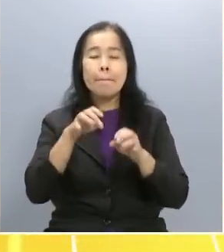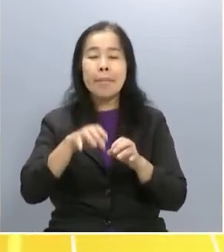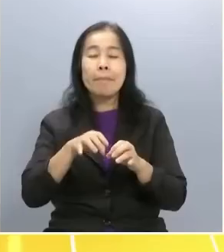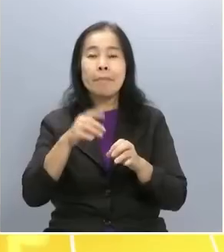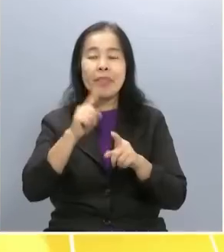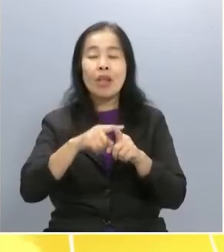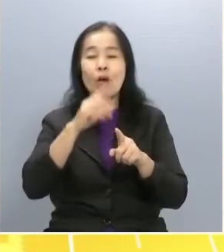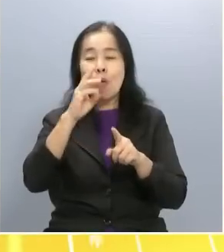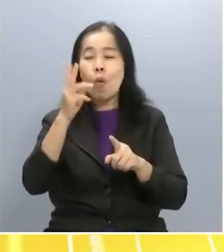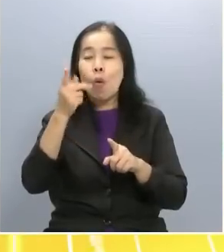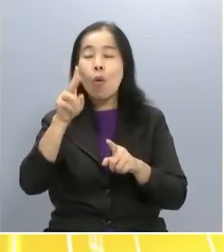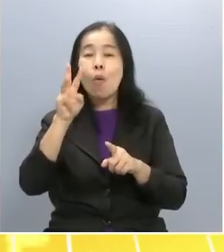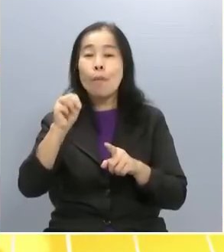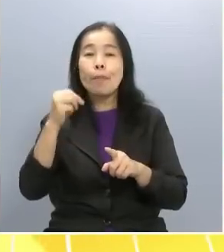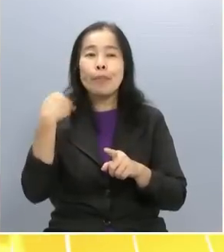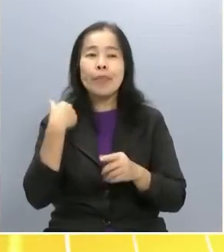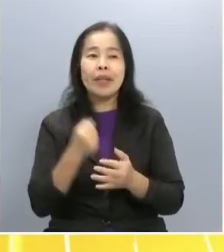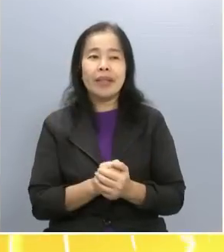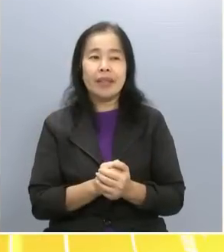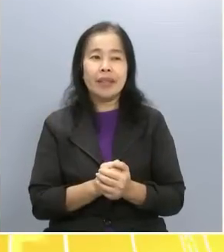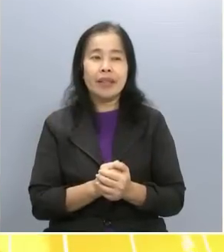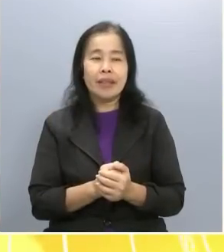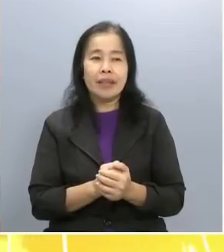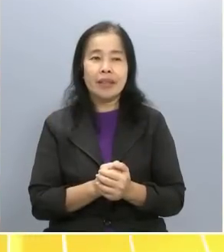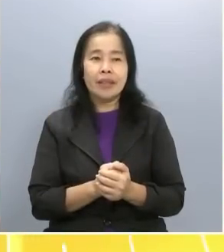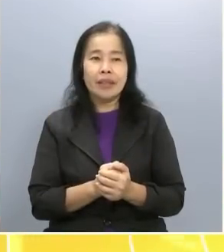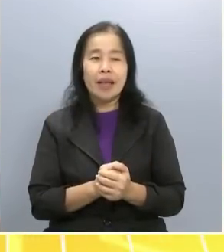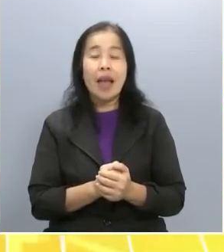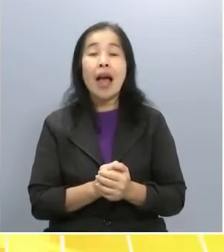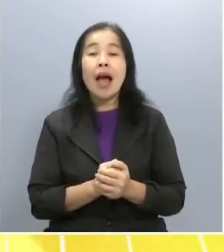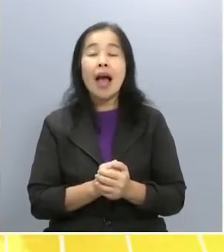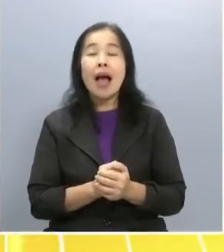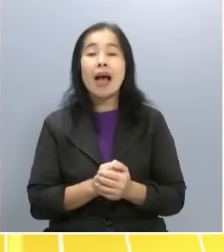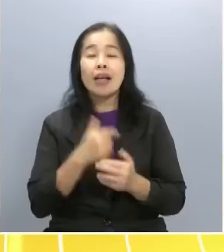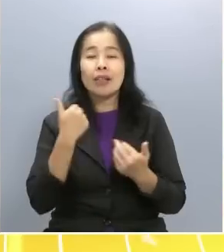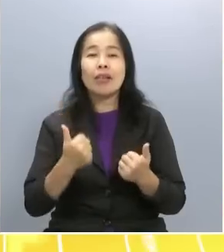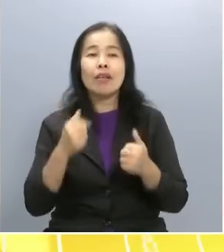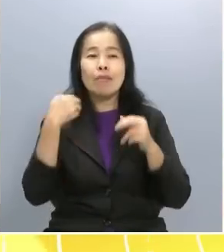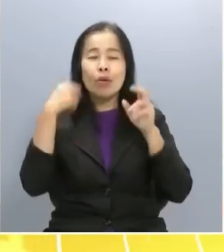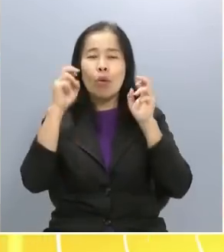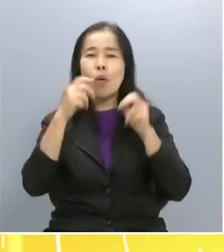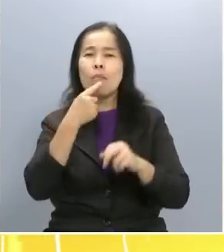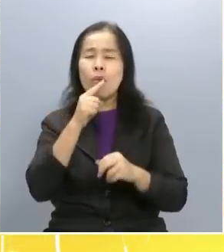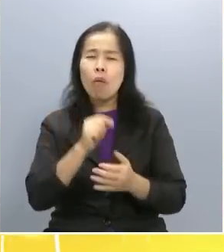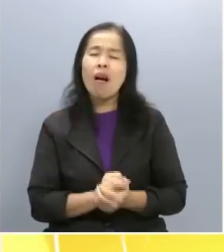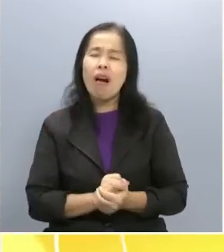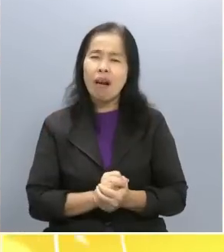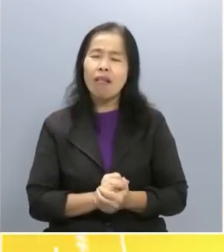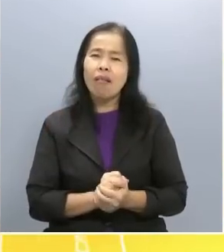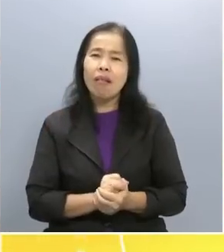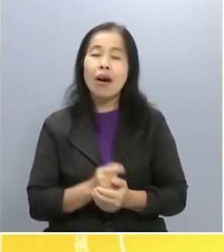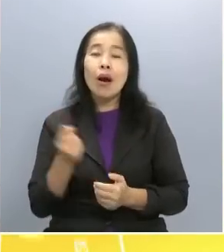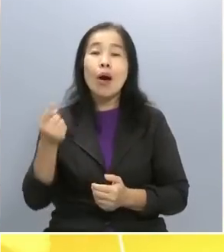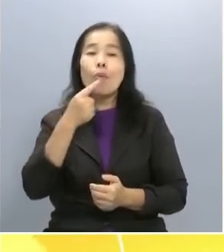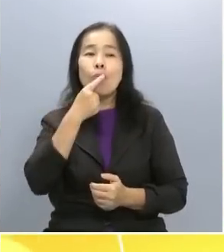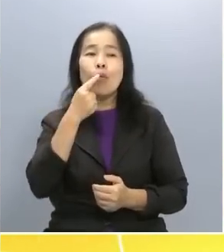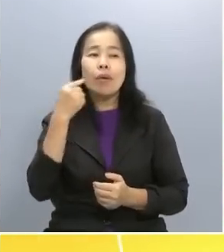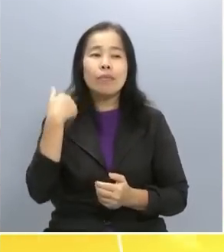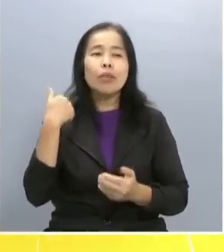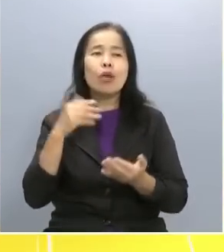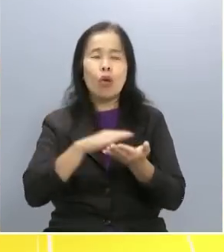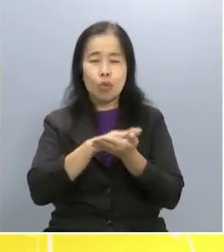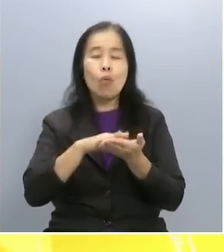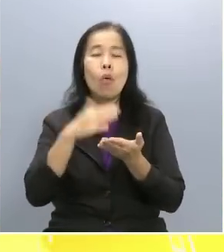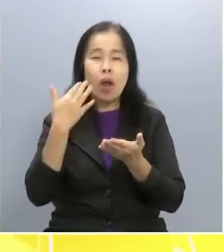รมการข่าวก็บอกก็มองไม่เห็นประเด็นก็คือว่าเรื่องนี้มีคนมองว่าเออแกเป็นคนที่ขอโทษ ใช่ๆ ผิดก็ขอโท